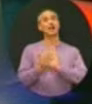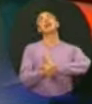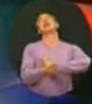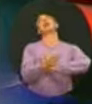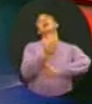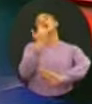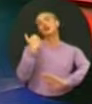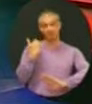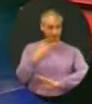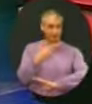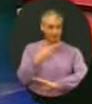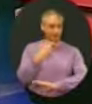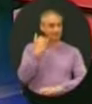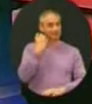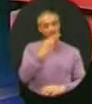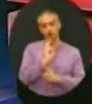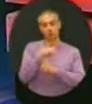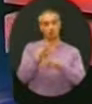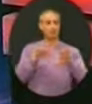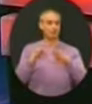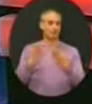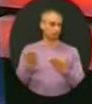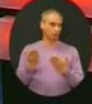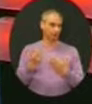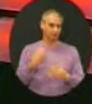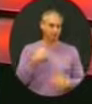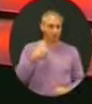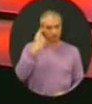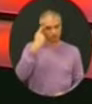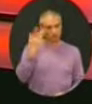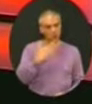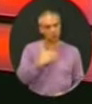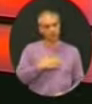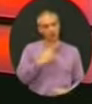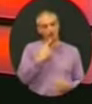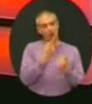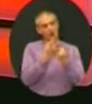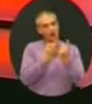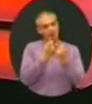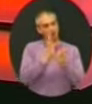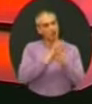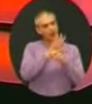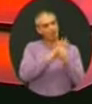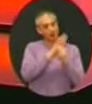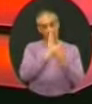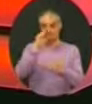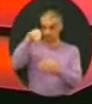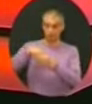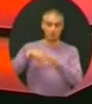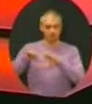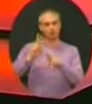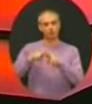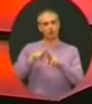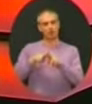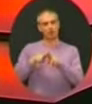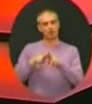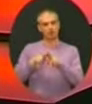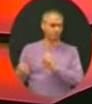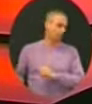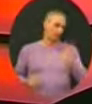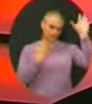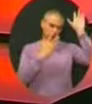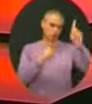ש... בוז'י ייכנס לממשלה. אני חשבתי שהוא הולך לפתות את בוז'י, להכניס אותו לממשלה, ואז לזרוק אותו בצדי